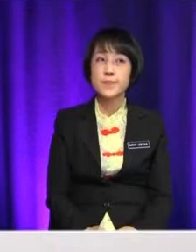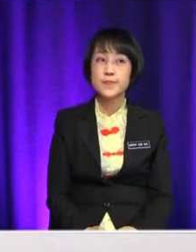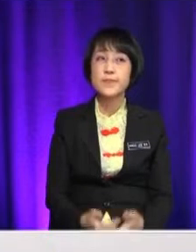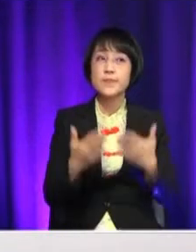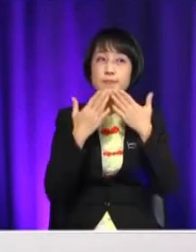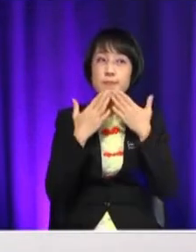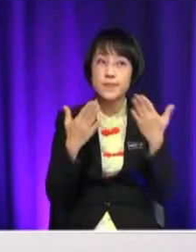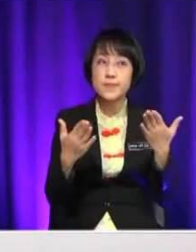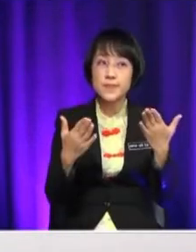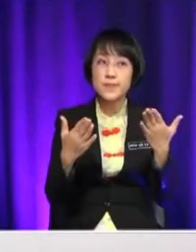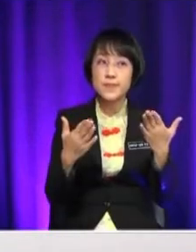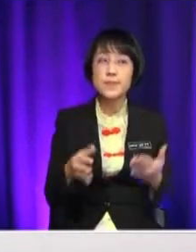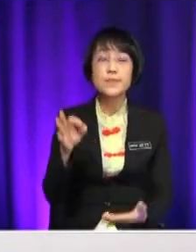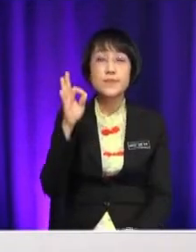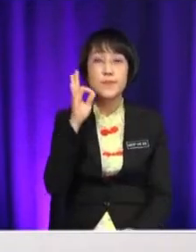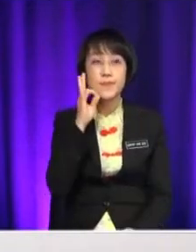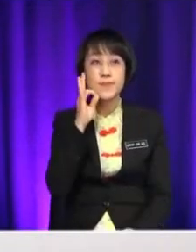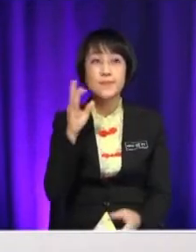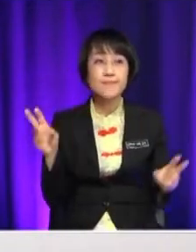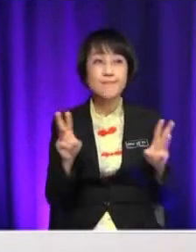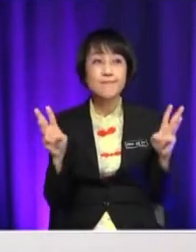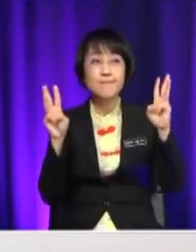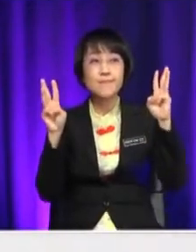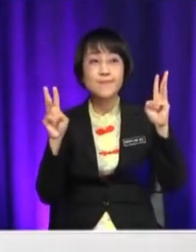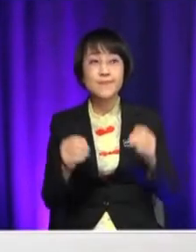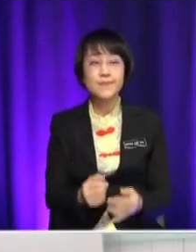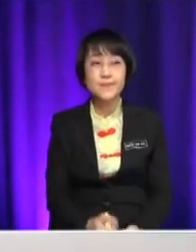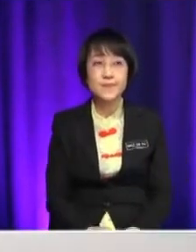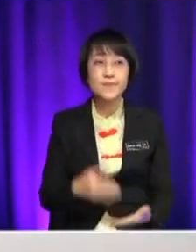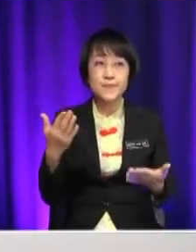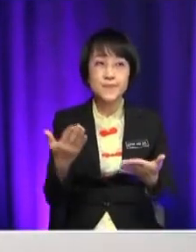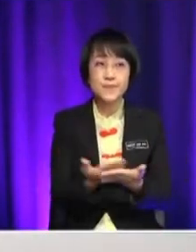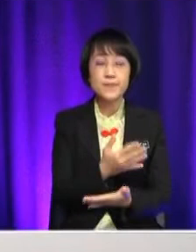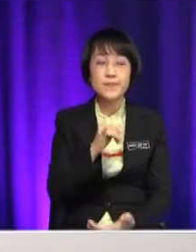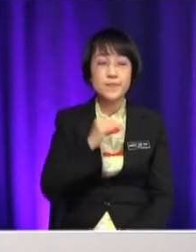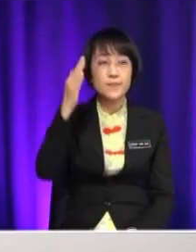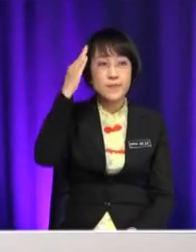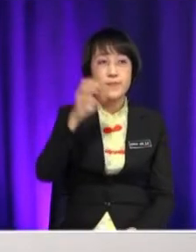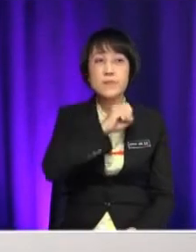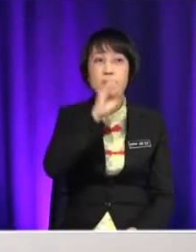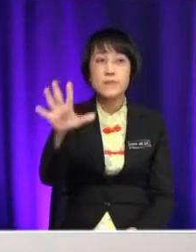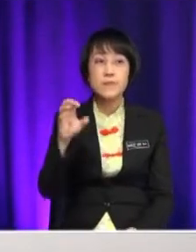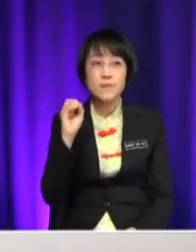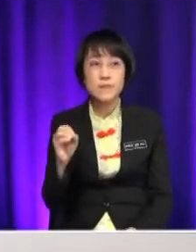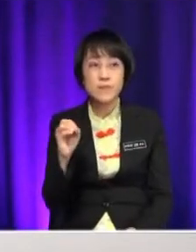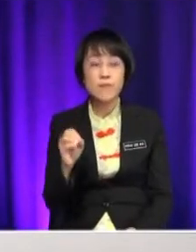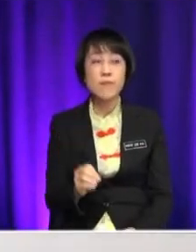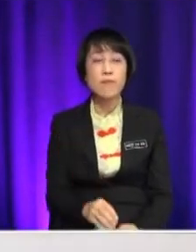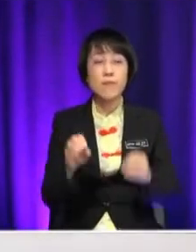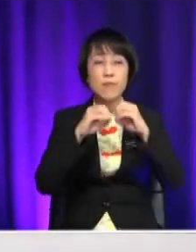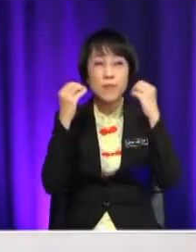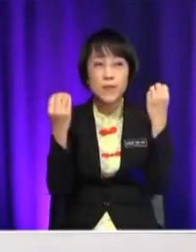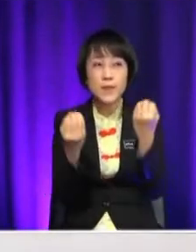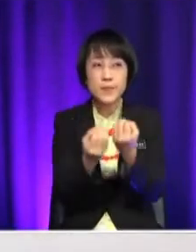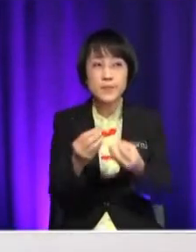Terima kasih Saudari Fatin Alia. Wah, baru saya tahu Trash Hero Langkawi merupakan organisasi pertama di Malaysia yang